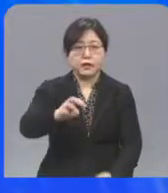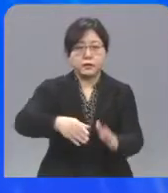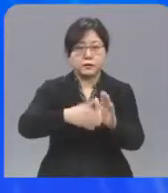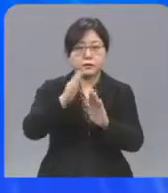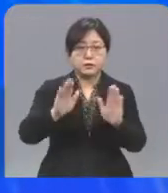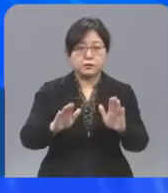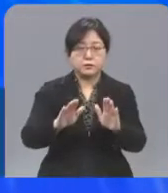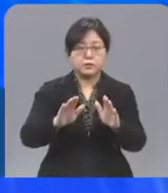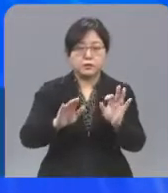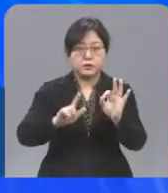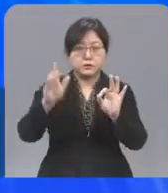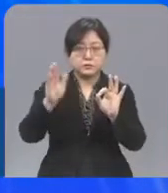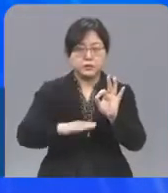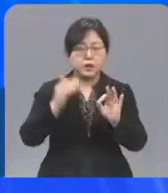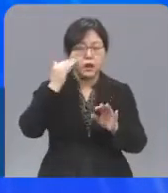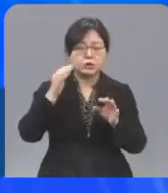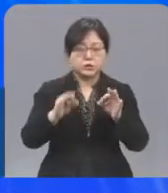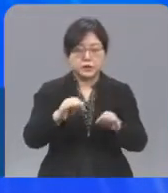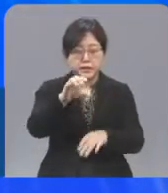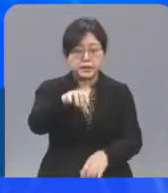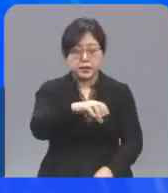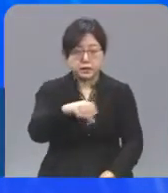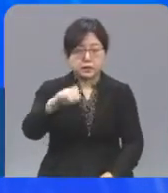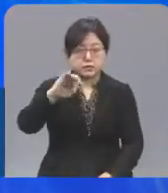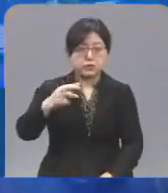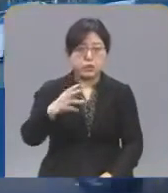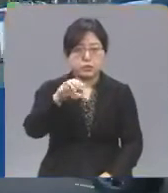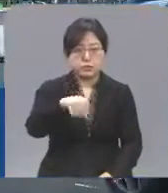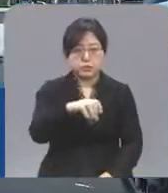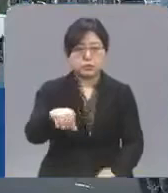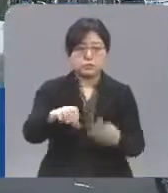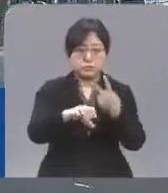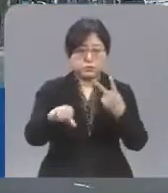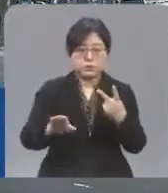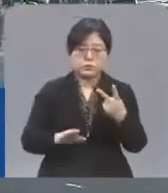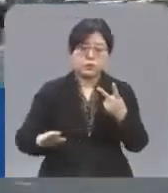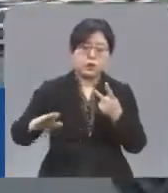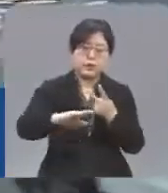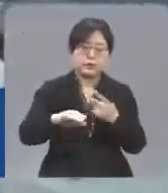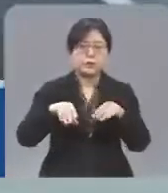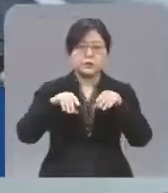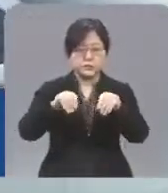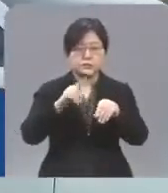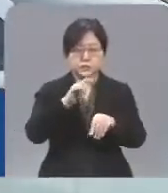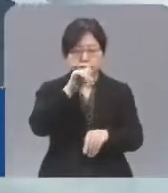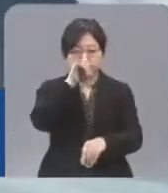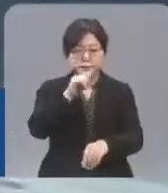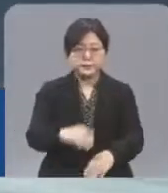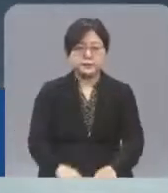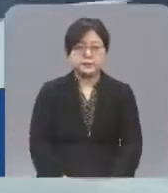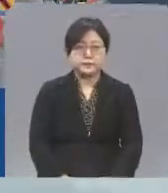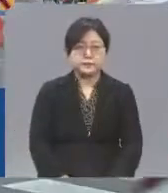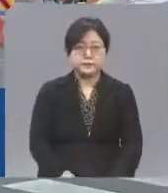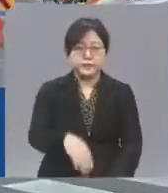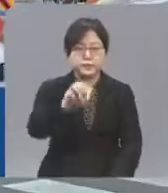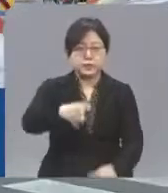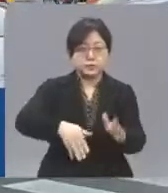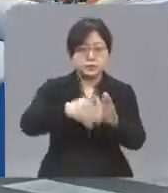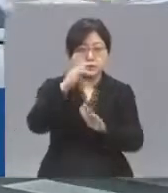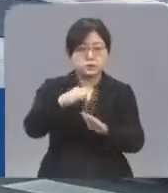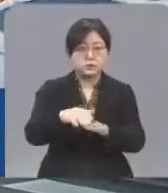광주시는 오는 10일부터 한국은행 사거리와 주얼교차로 등 두 곳의 좌회전을 금지한다고 밝혔습니다.